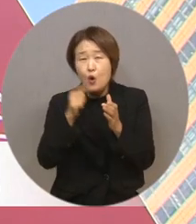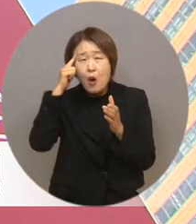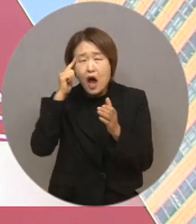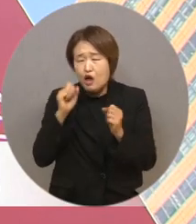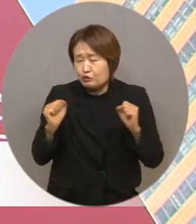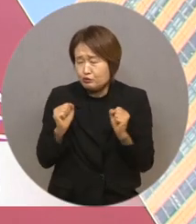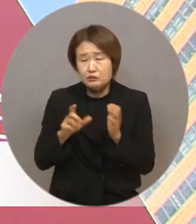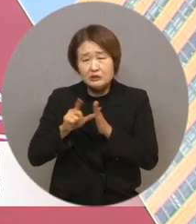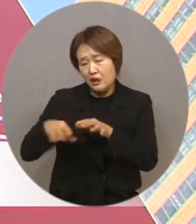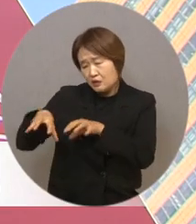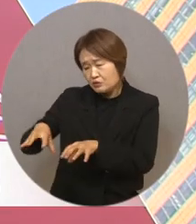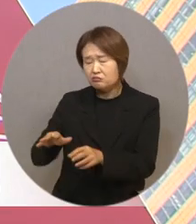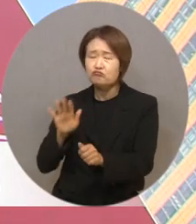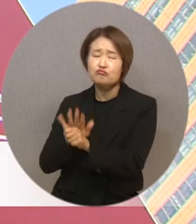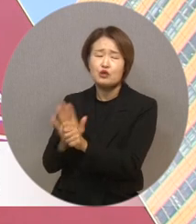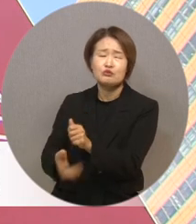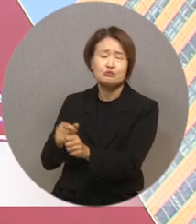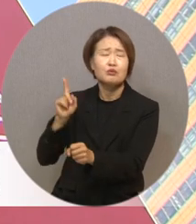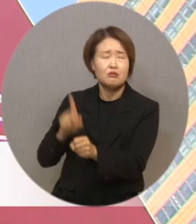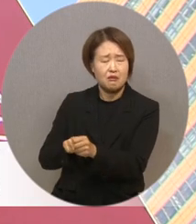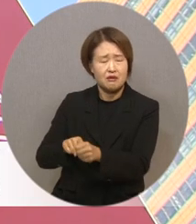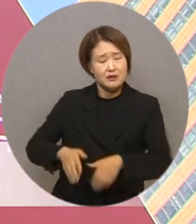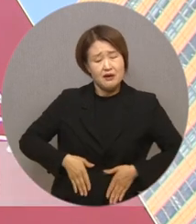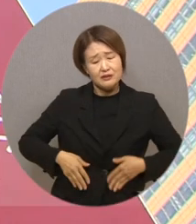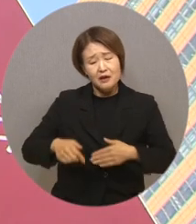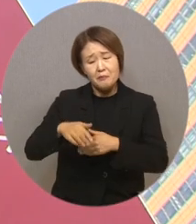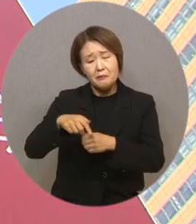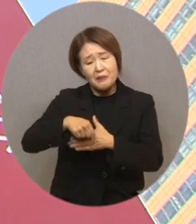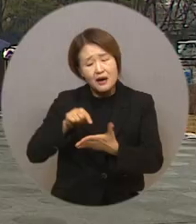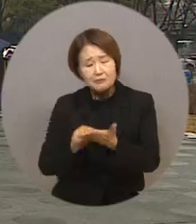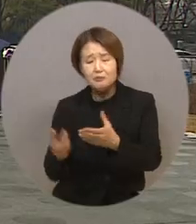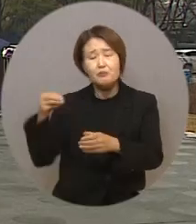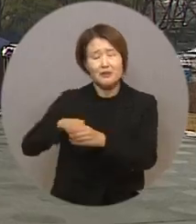이웃을 감싸는 따뜻한 마음을 담아 디자인됐습니다.